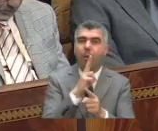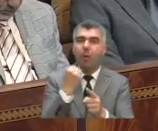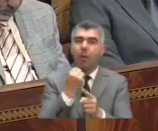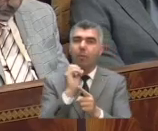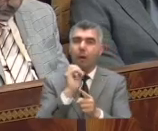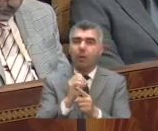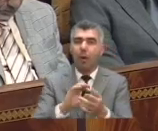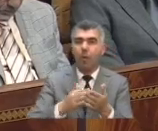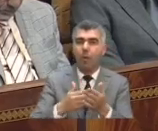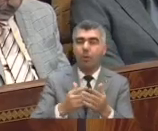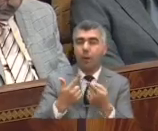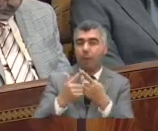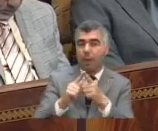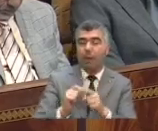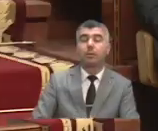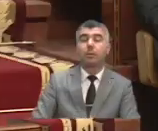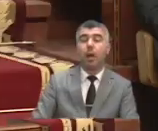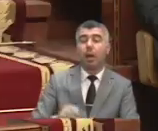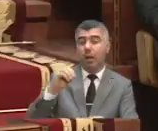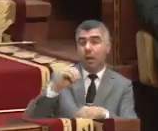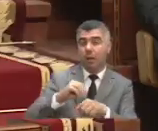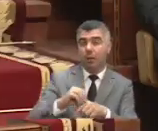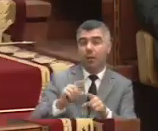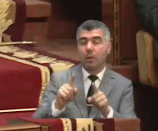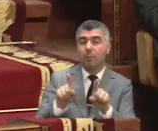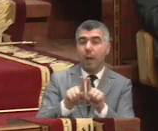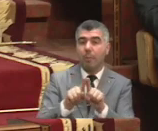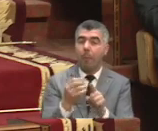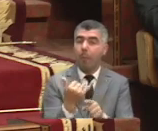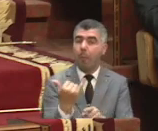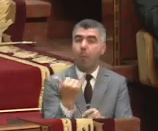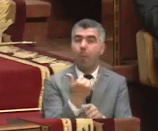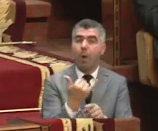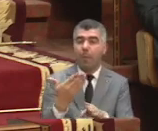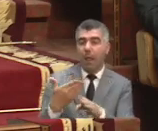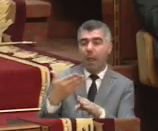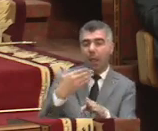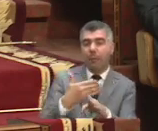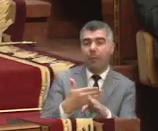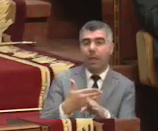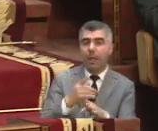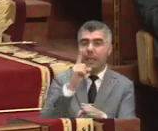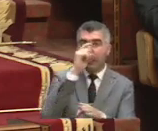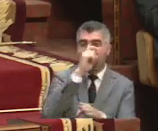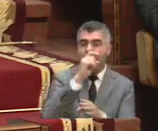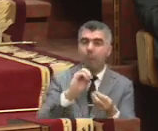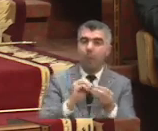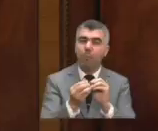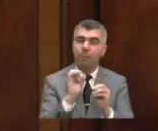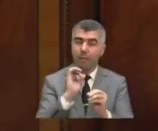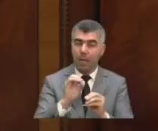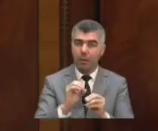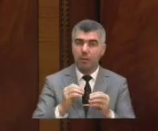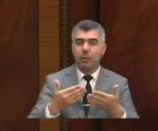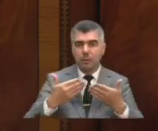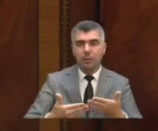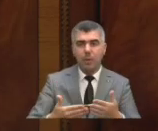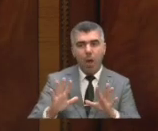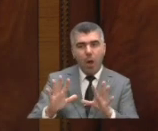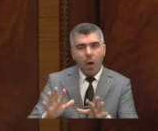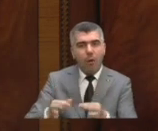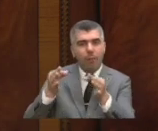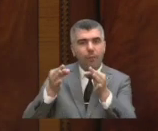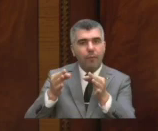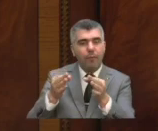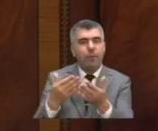مستوى التضخم واعادته الى مستويات ما قبل الازمه قد بدات تؤتي ثمارها من